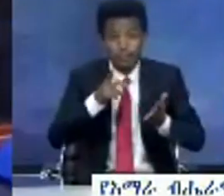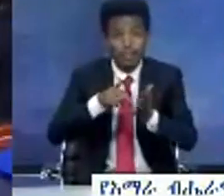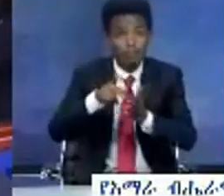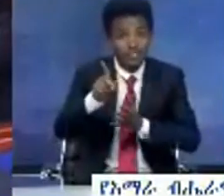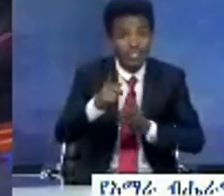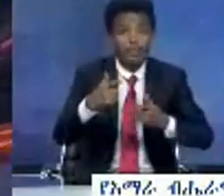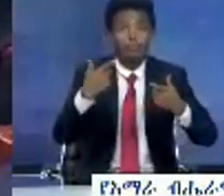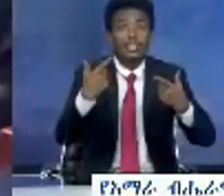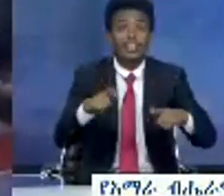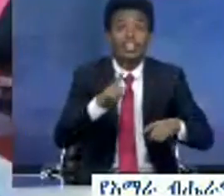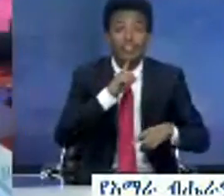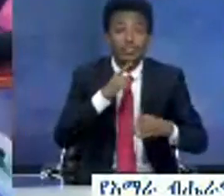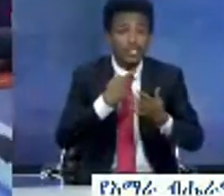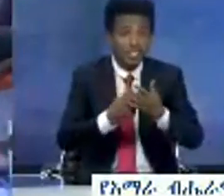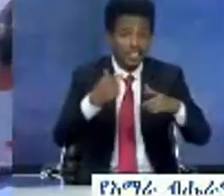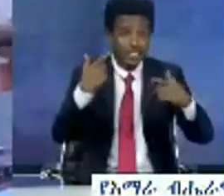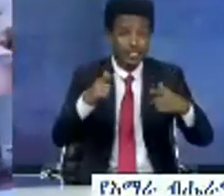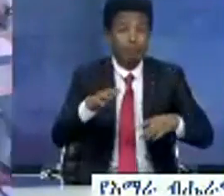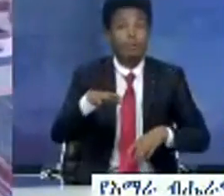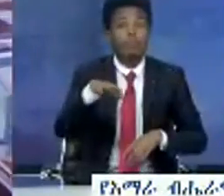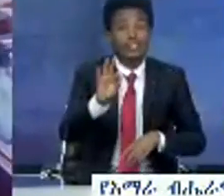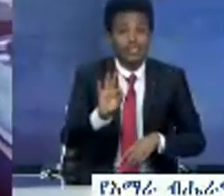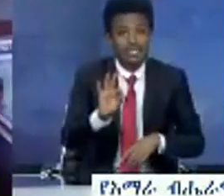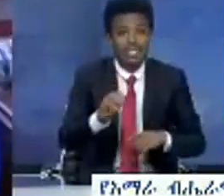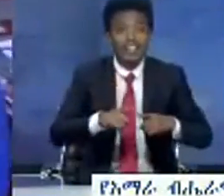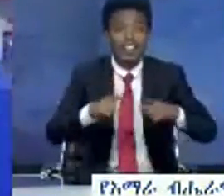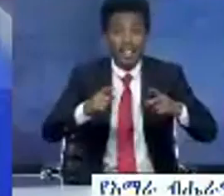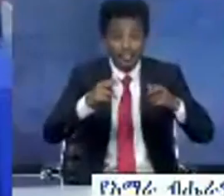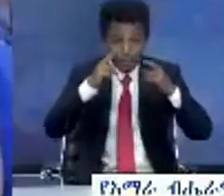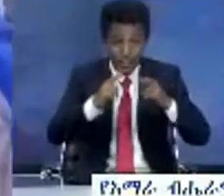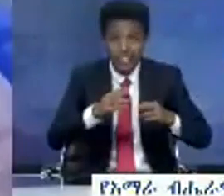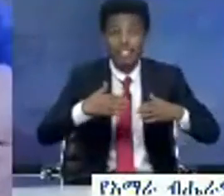መታደል ነውና ይህንን እድል በማግኘቴ ታላቅ ክብርና ደስታ